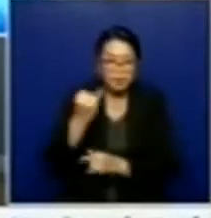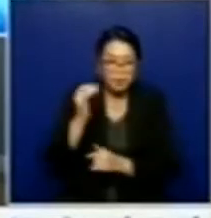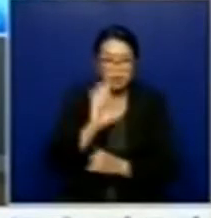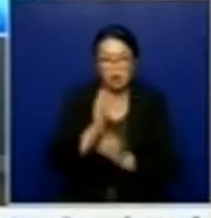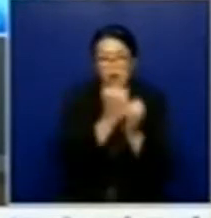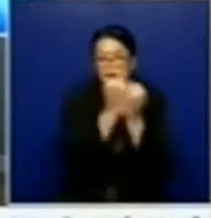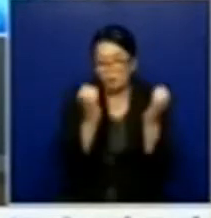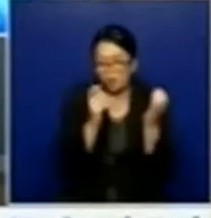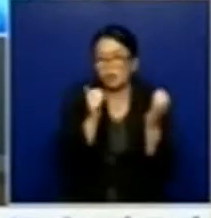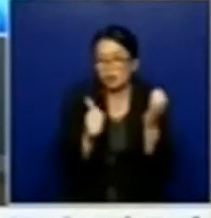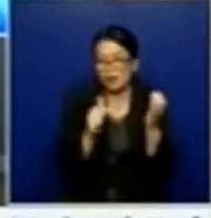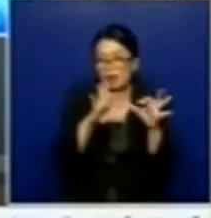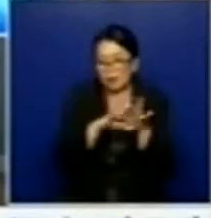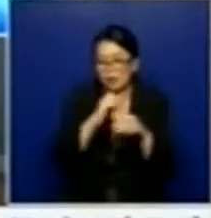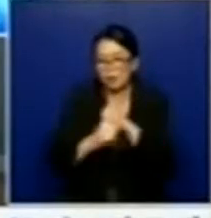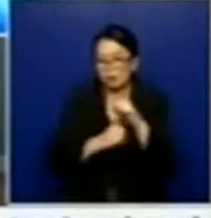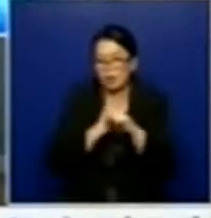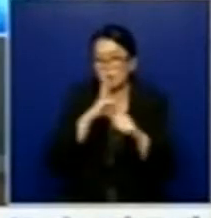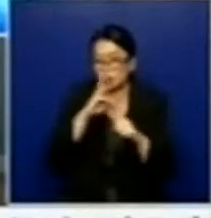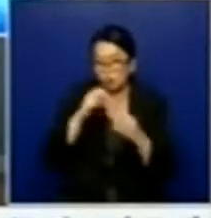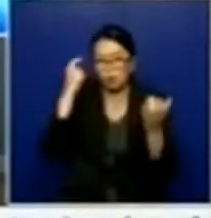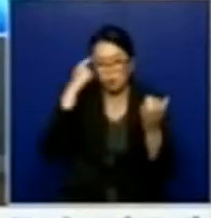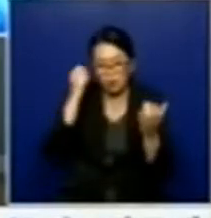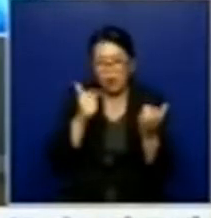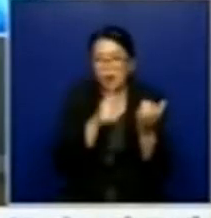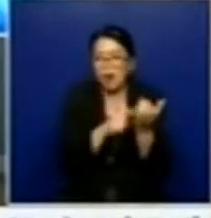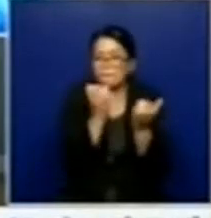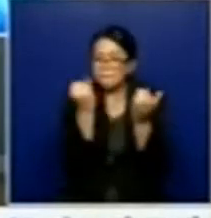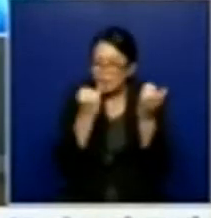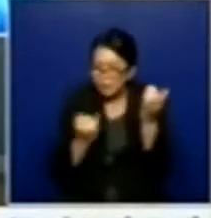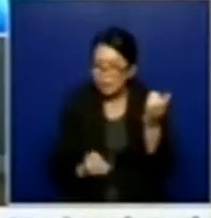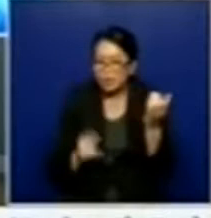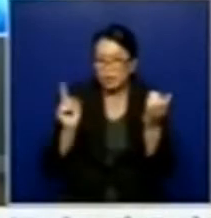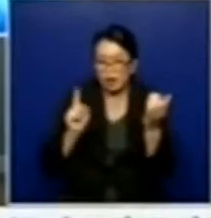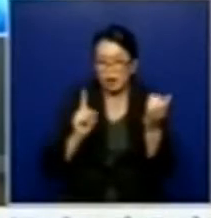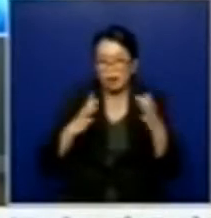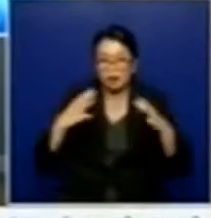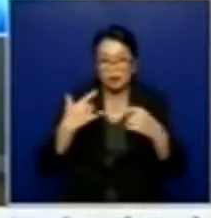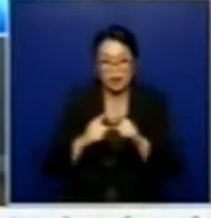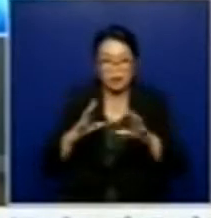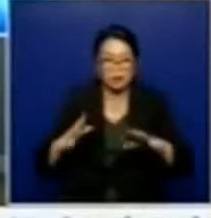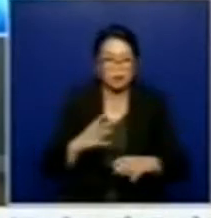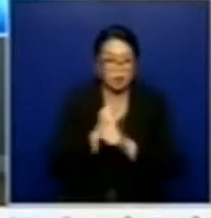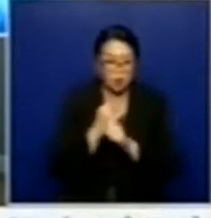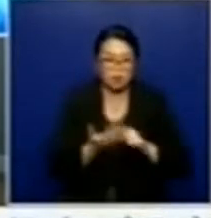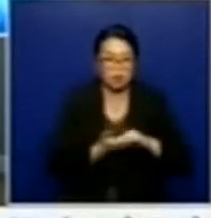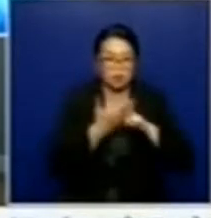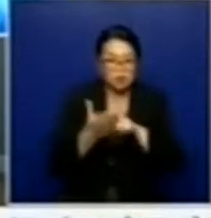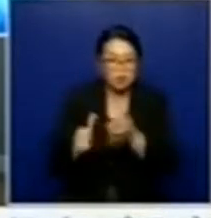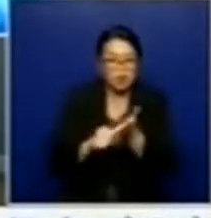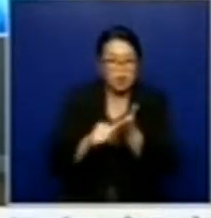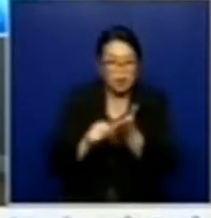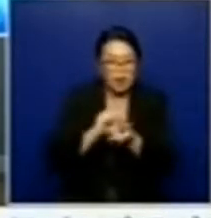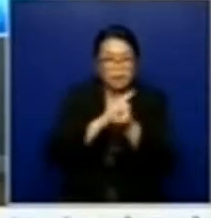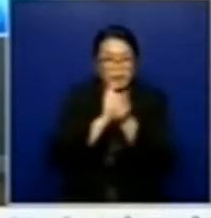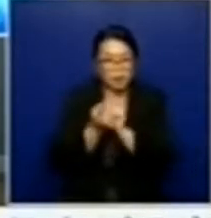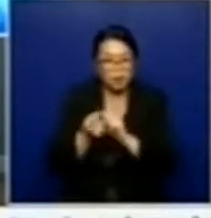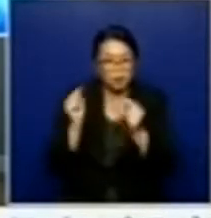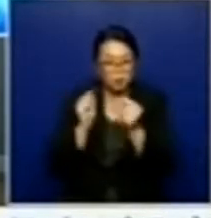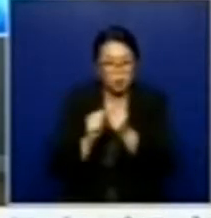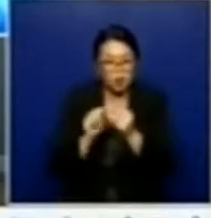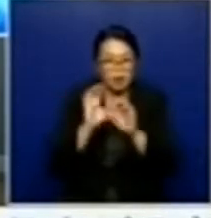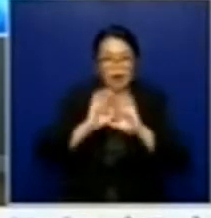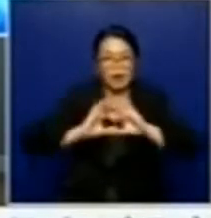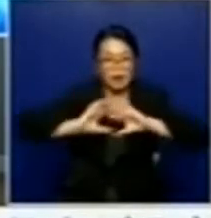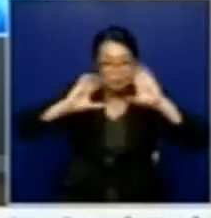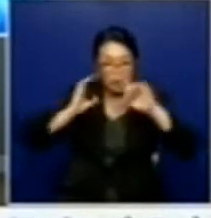เนี่ยได้ครับปี60แต่ว่าต้องจับประเด็นว่ารัฐนูลนี้เป็นรัฐนูลที่เสนอปรับปรุงเนี่ยไม่ใช่เป็นเรื่องของรัฐบาลเสนอเ